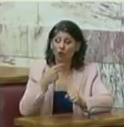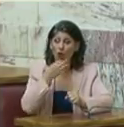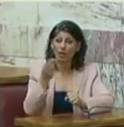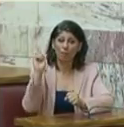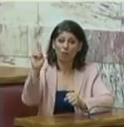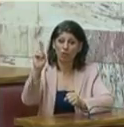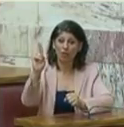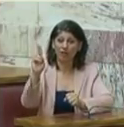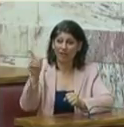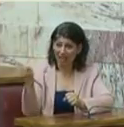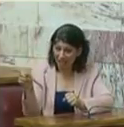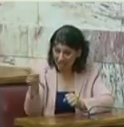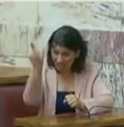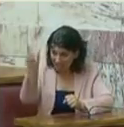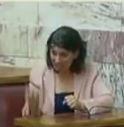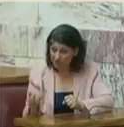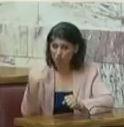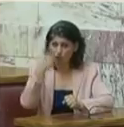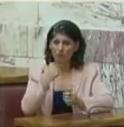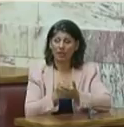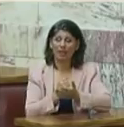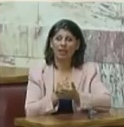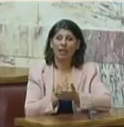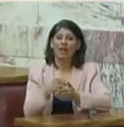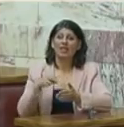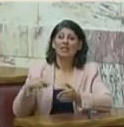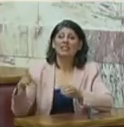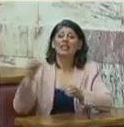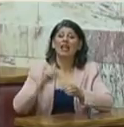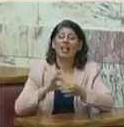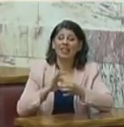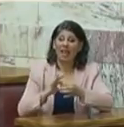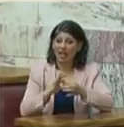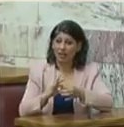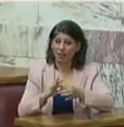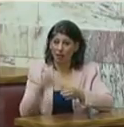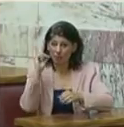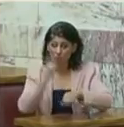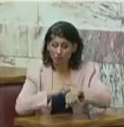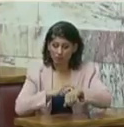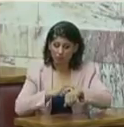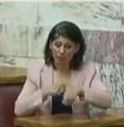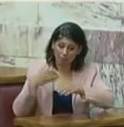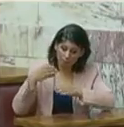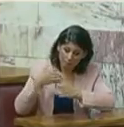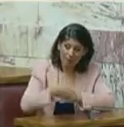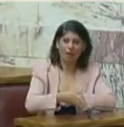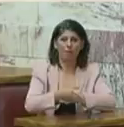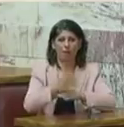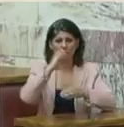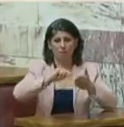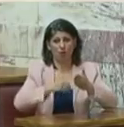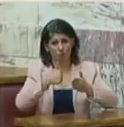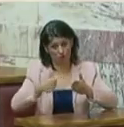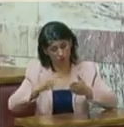στις κυβερνήσεις, από την πρώτη μέρα που βάλατε τον τόπο στα μνημόνια, αφού χρεοκοπήσατε τη χώρα,